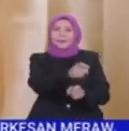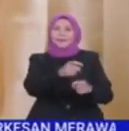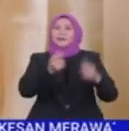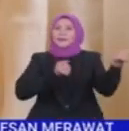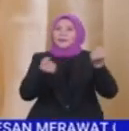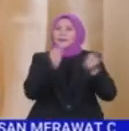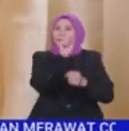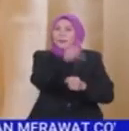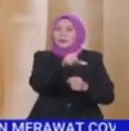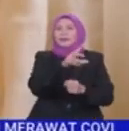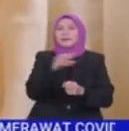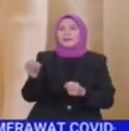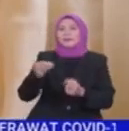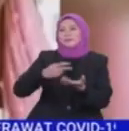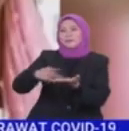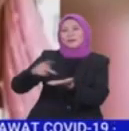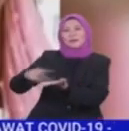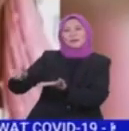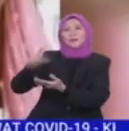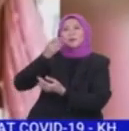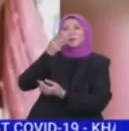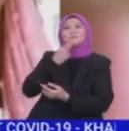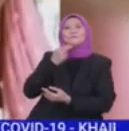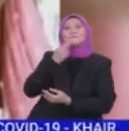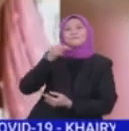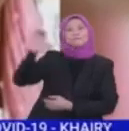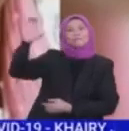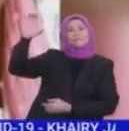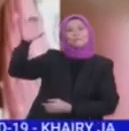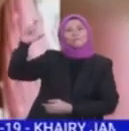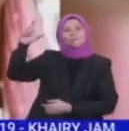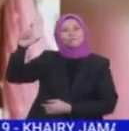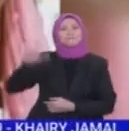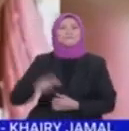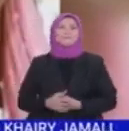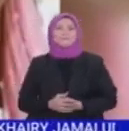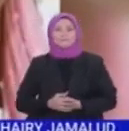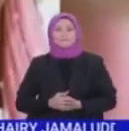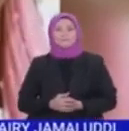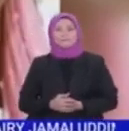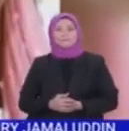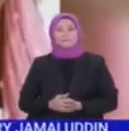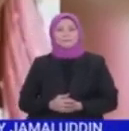mewah serta bayaran untuk berbulan madu.